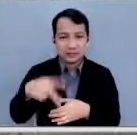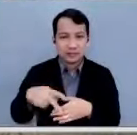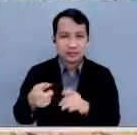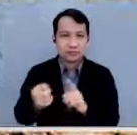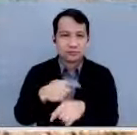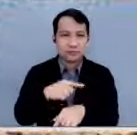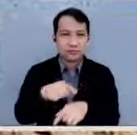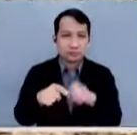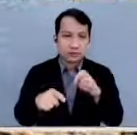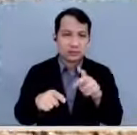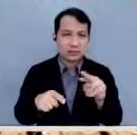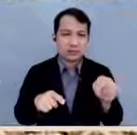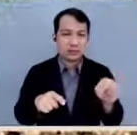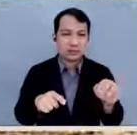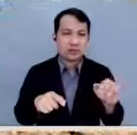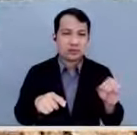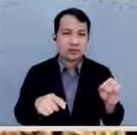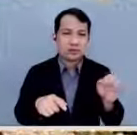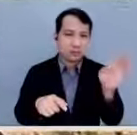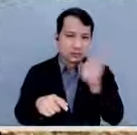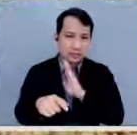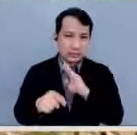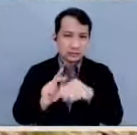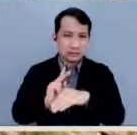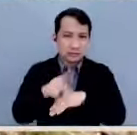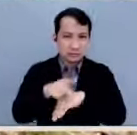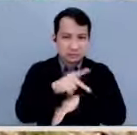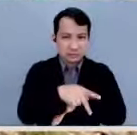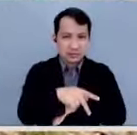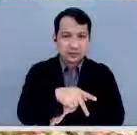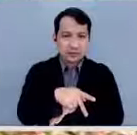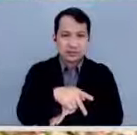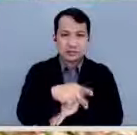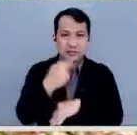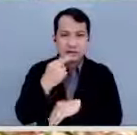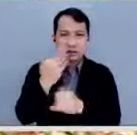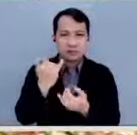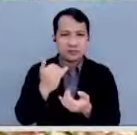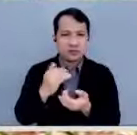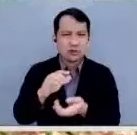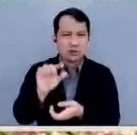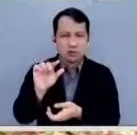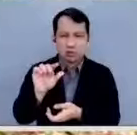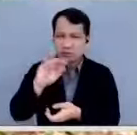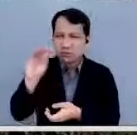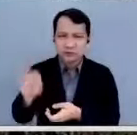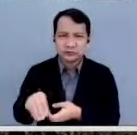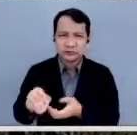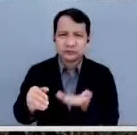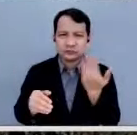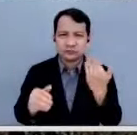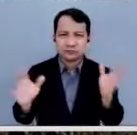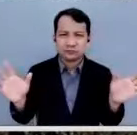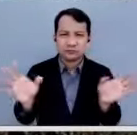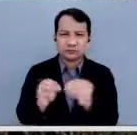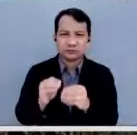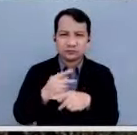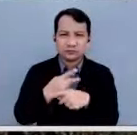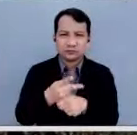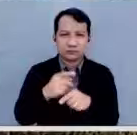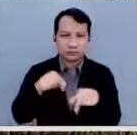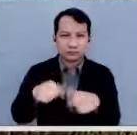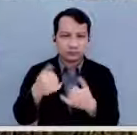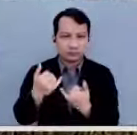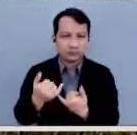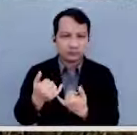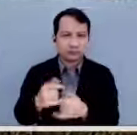Nino ay mga nasirang palayan. Ayon naman sa DA, maliit lang naman daw ito kumpara sa kabuang produksyon ng bigas ngayon. Kaya